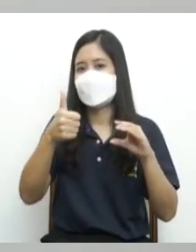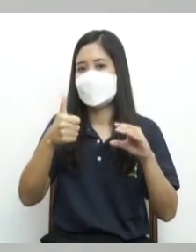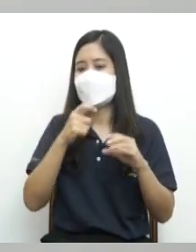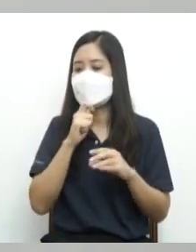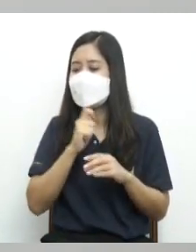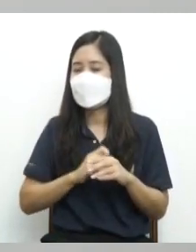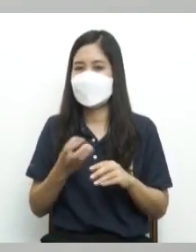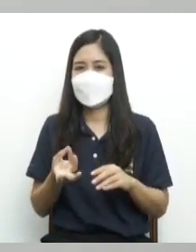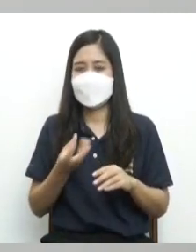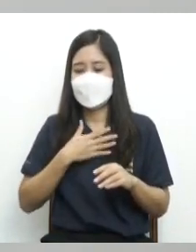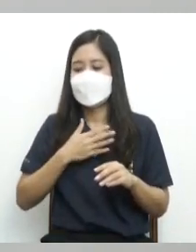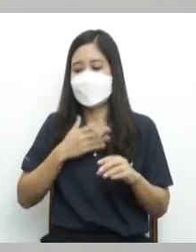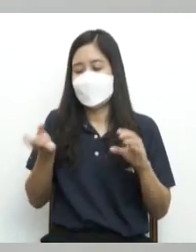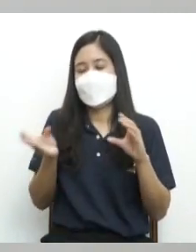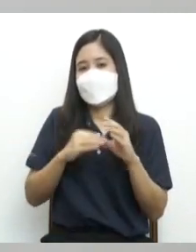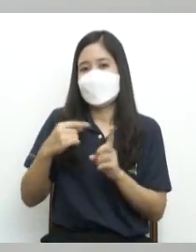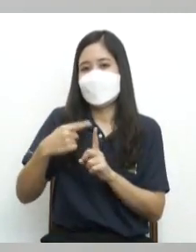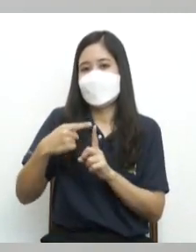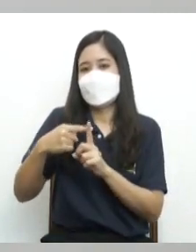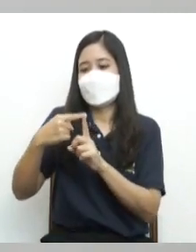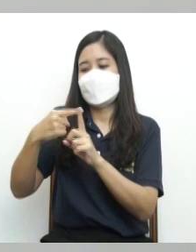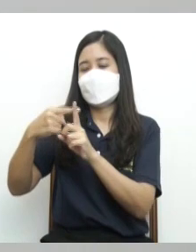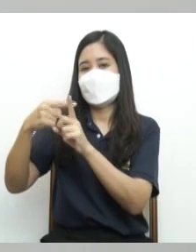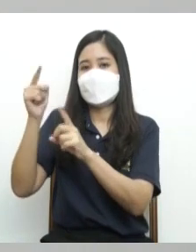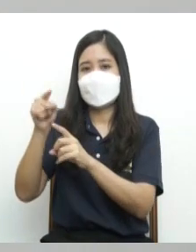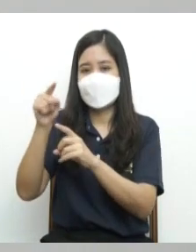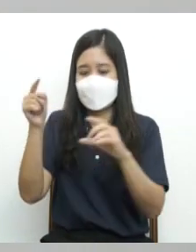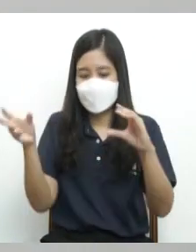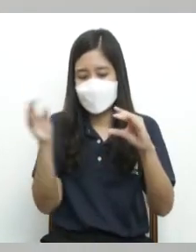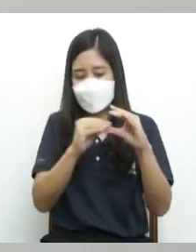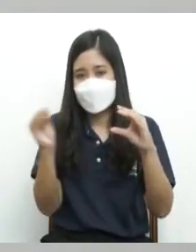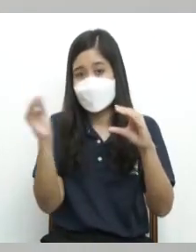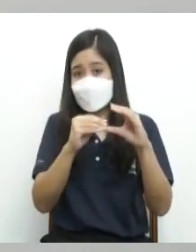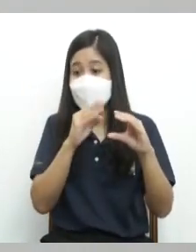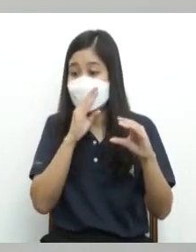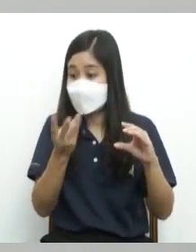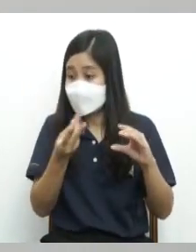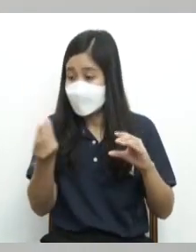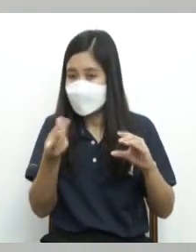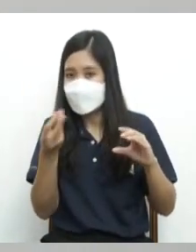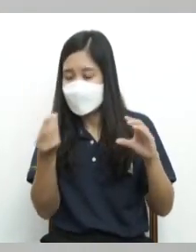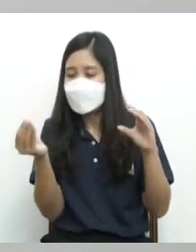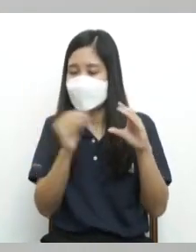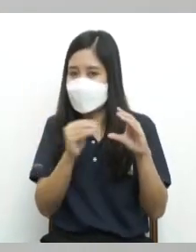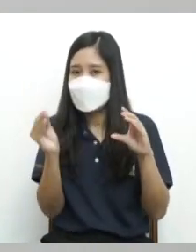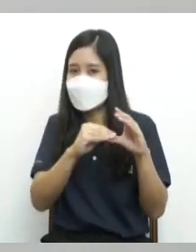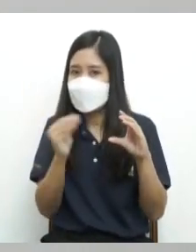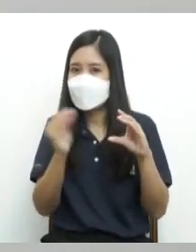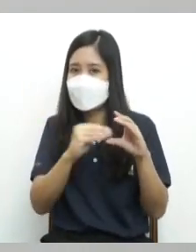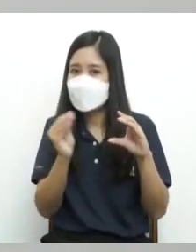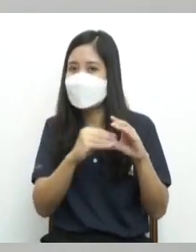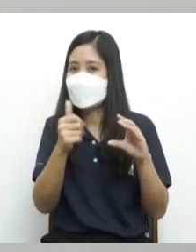ออมเพิ่มแล้วเนี่ยออมเพิ่มด้วยเปอร์เซ็นต์น้อยๆแต่ออมเพิ่มให้เร็วตอนอายุน้อยๆจะดีกว่านะคะงั้นออมเพิ่มให้มาก